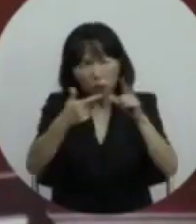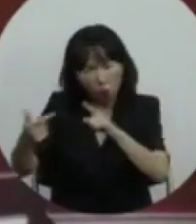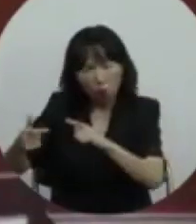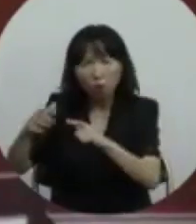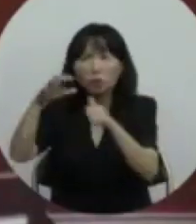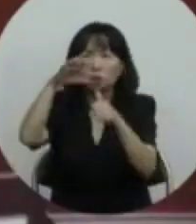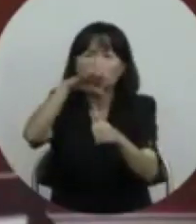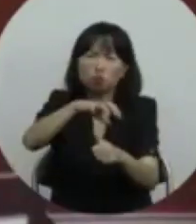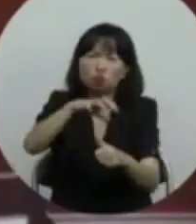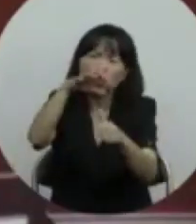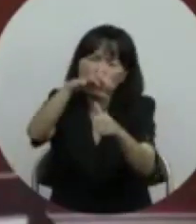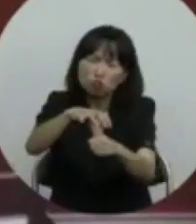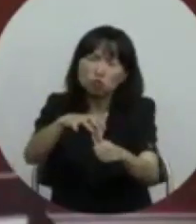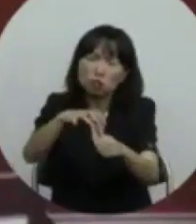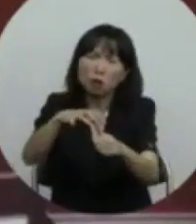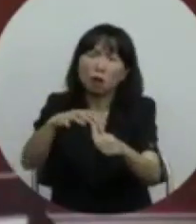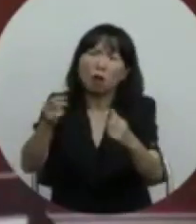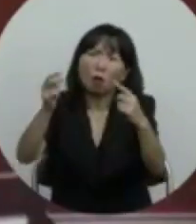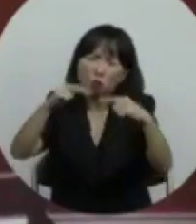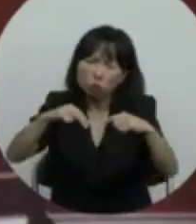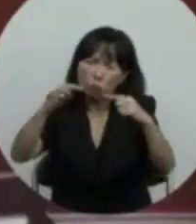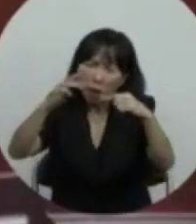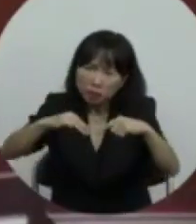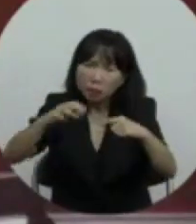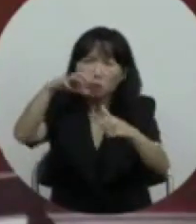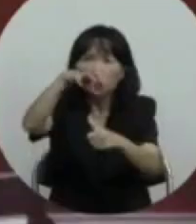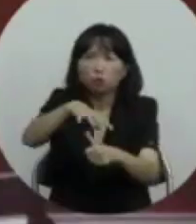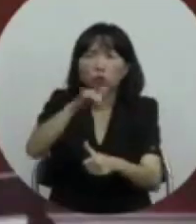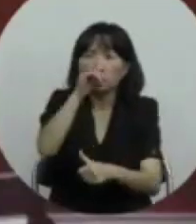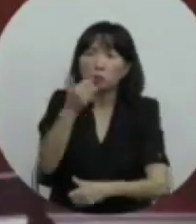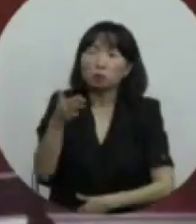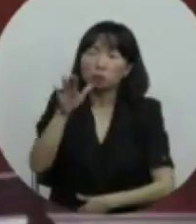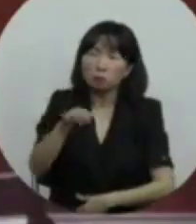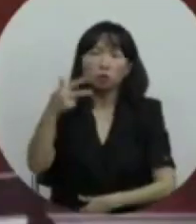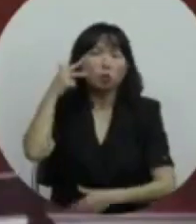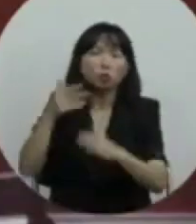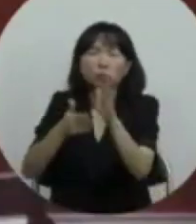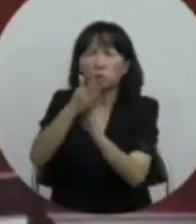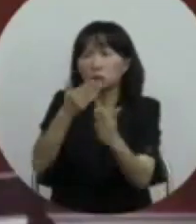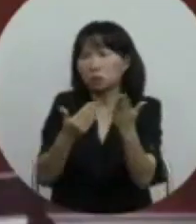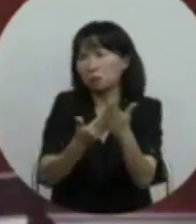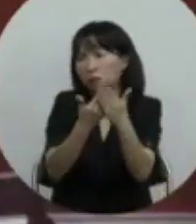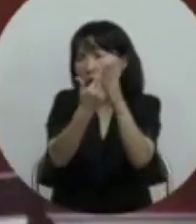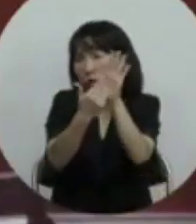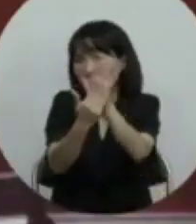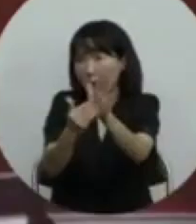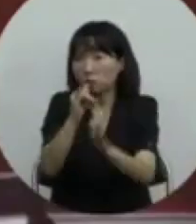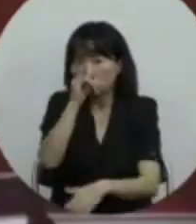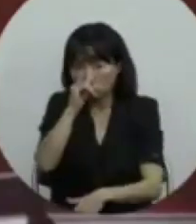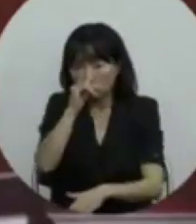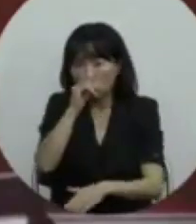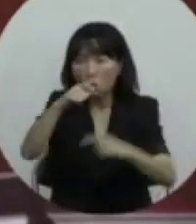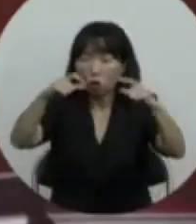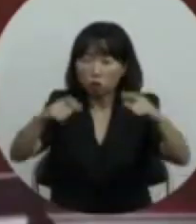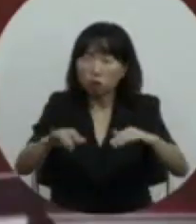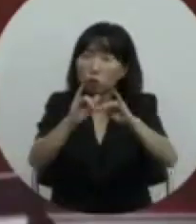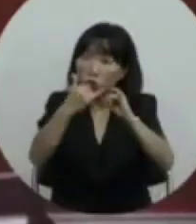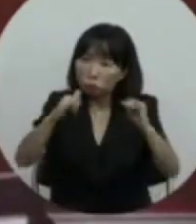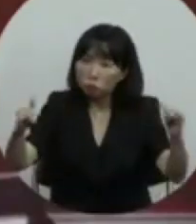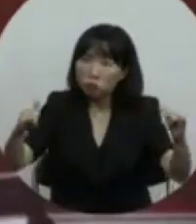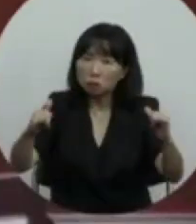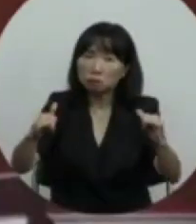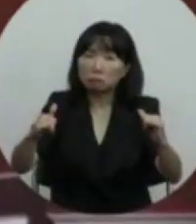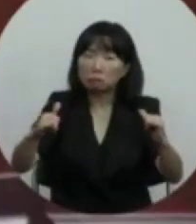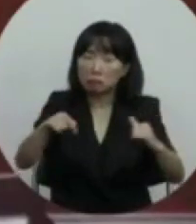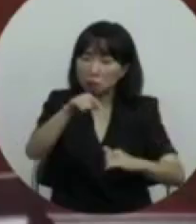수많은 중첩 규제로 인해 우리 여주시 발전은 막혀 있었고 지역 주민들은 생계를 위해 타